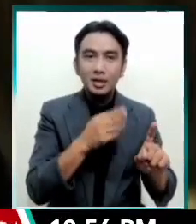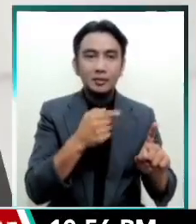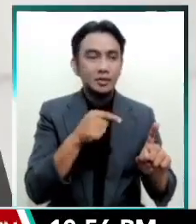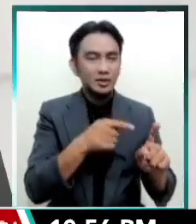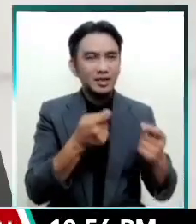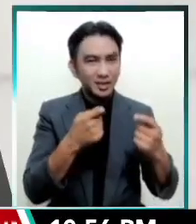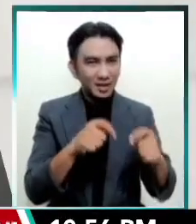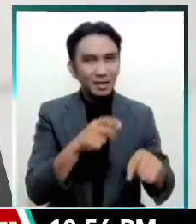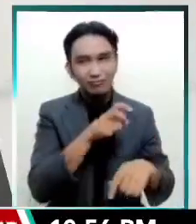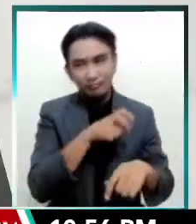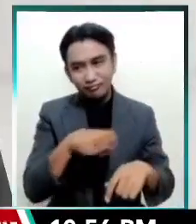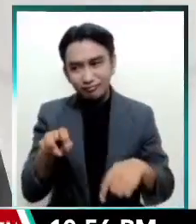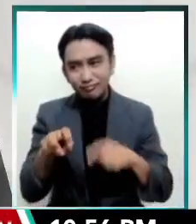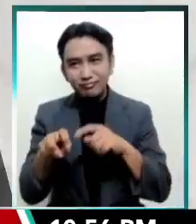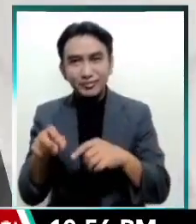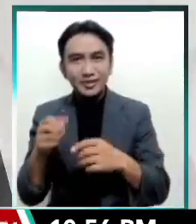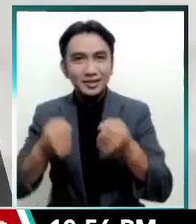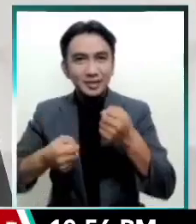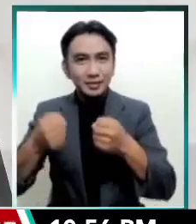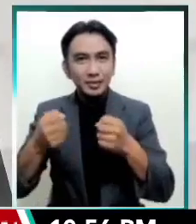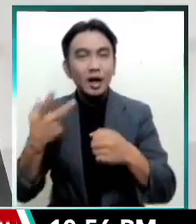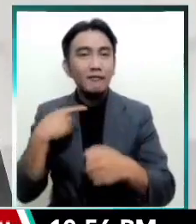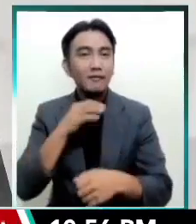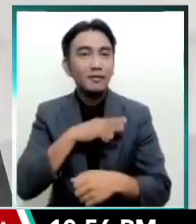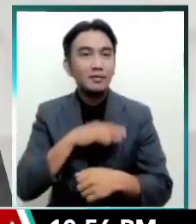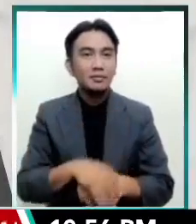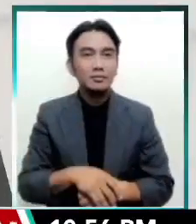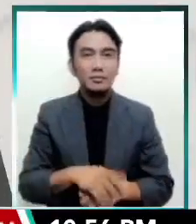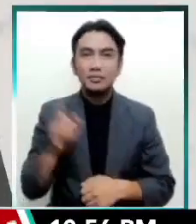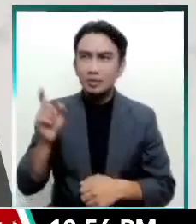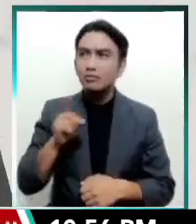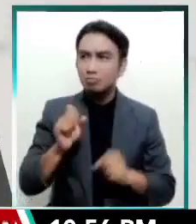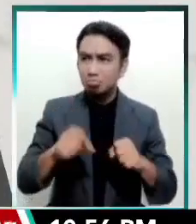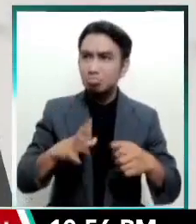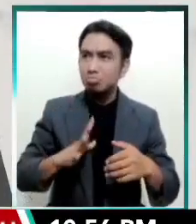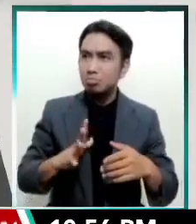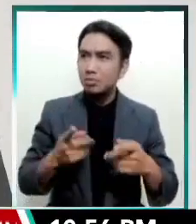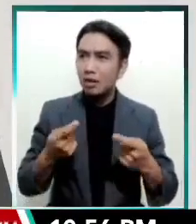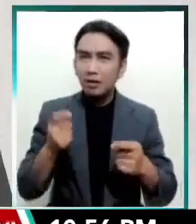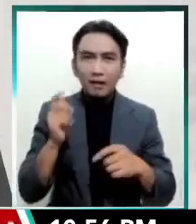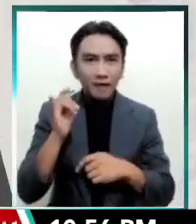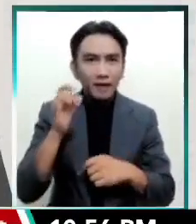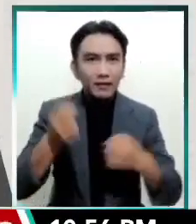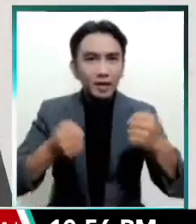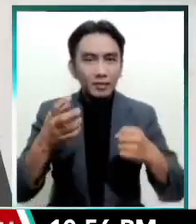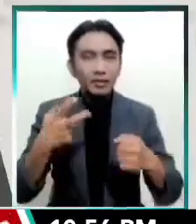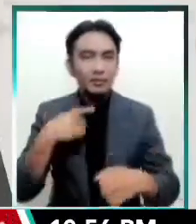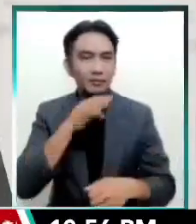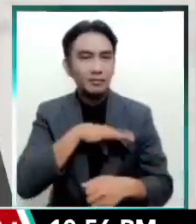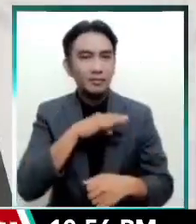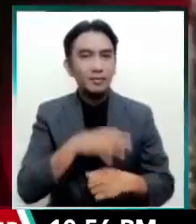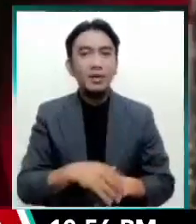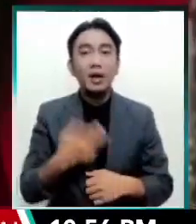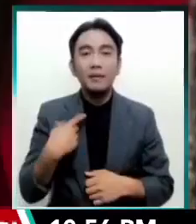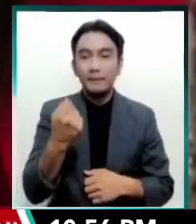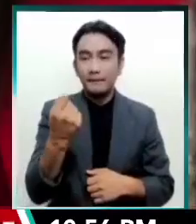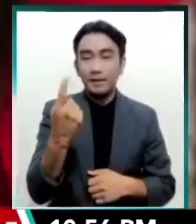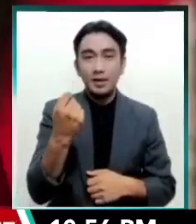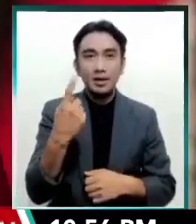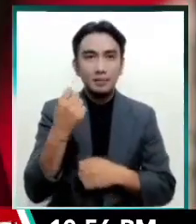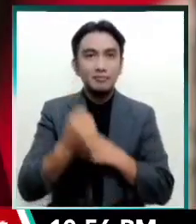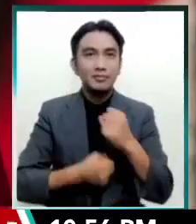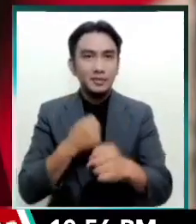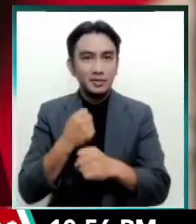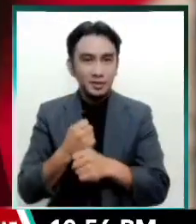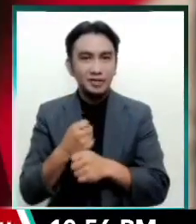kumikita. Maging taxi driver ka, parang namamasyal ng pagkakas. Kaya naman tumagal siya ng 11 taon sa trabaho. Pero